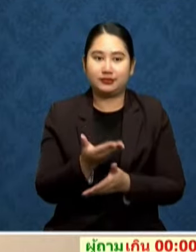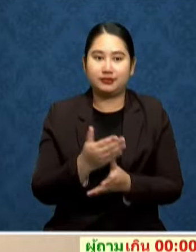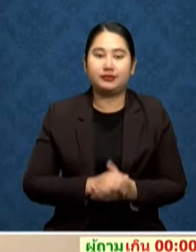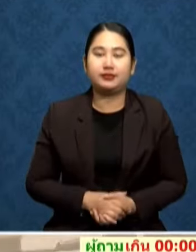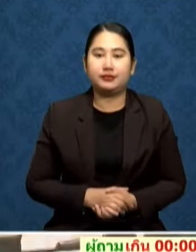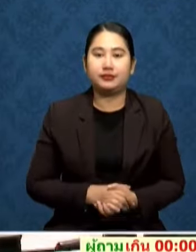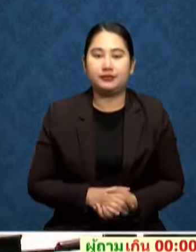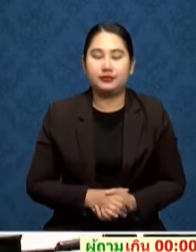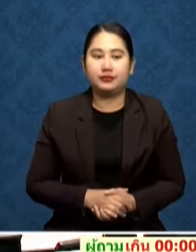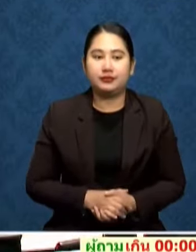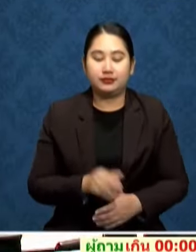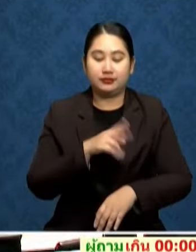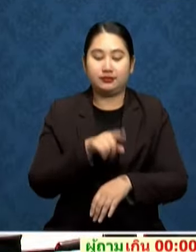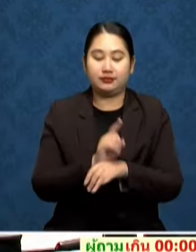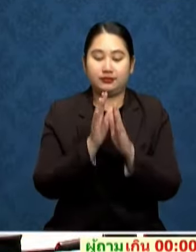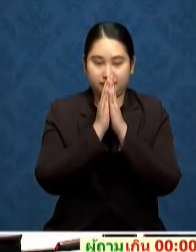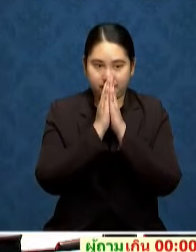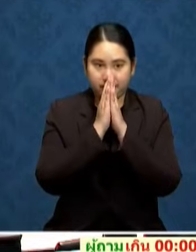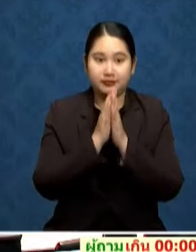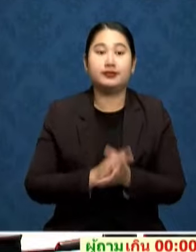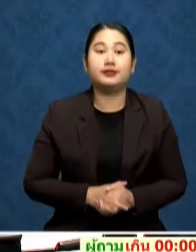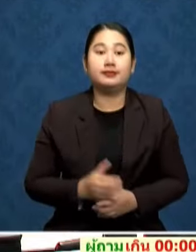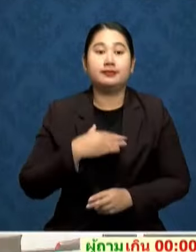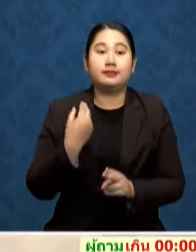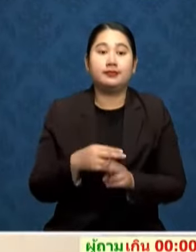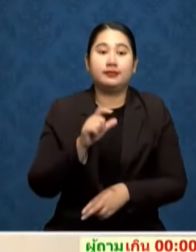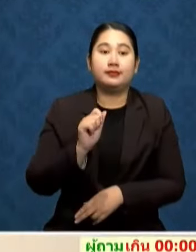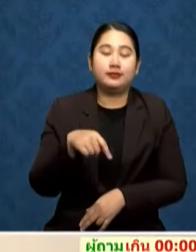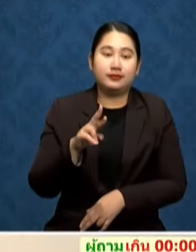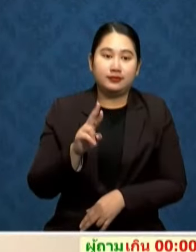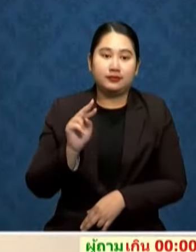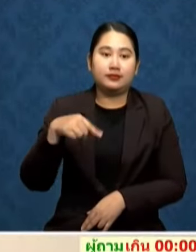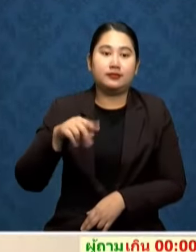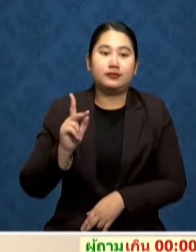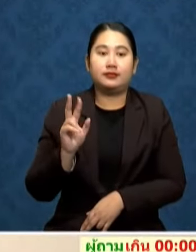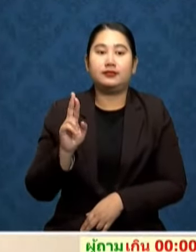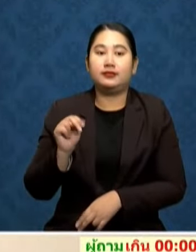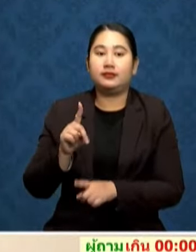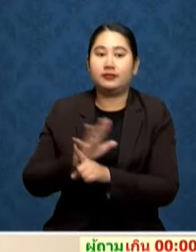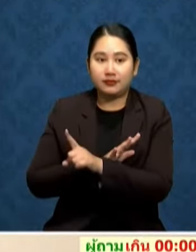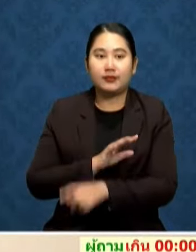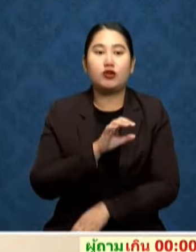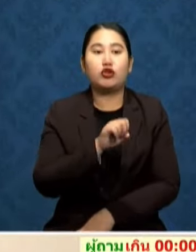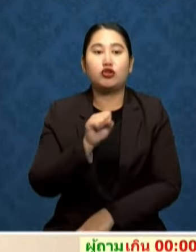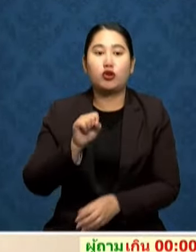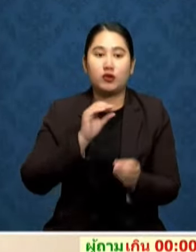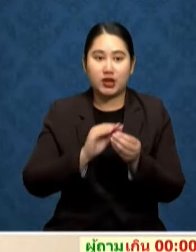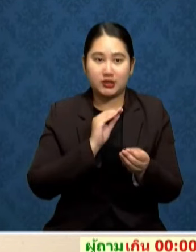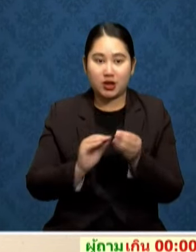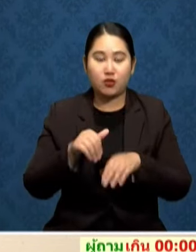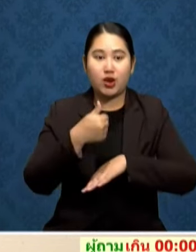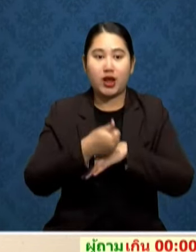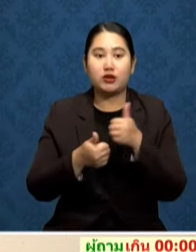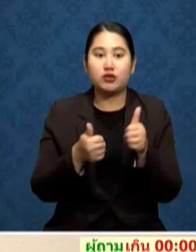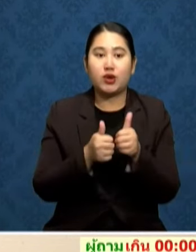ครับ กับเรียนท่านประธานสภาผู้แทนราษฎรที่เคารพผมอรรถกรศิริรัตยากรส.ส.จังหวัดฉะเชิงเทราและรัฐมนตรี